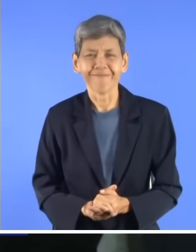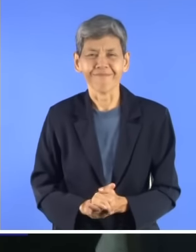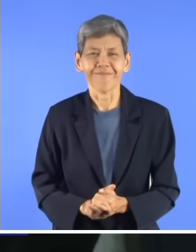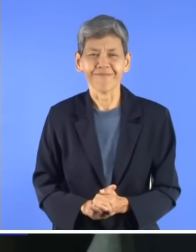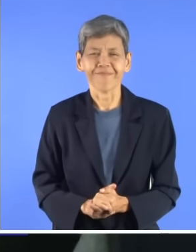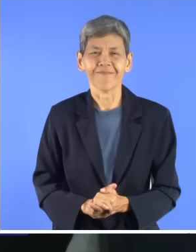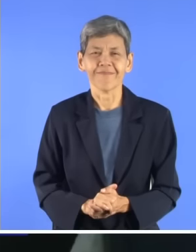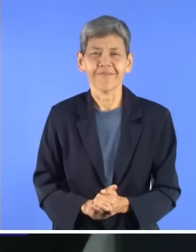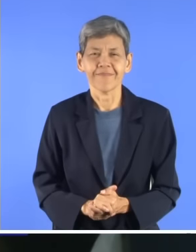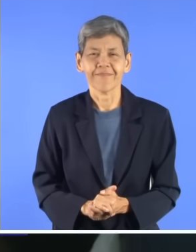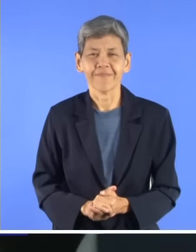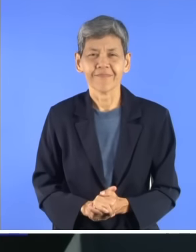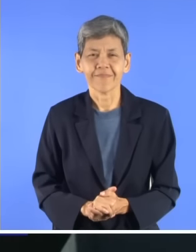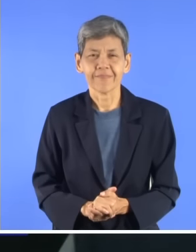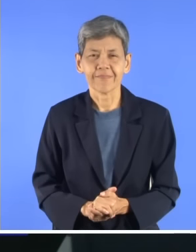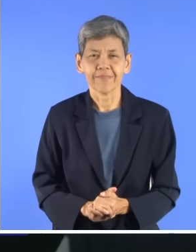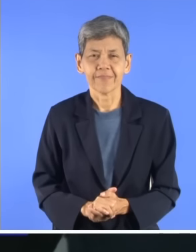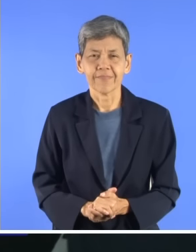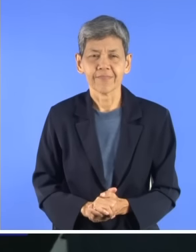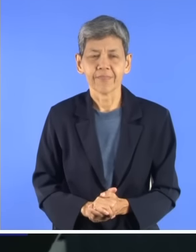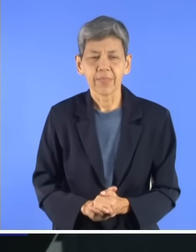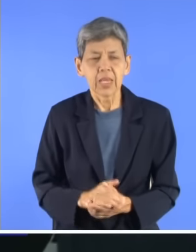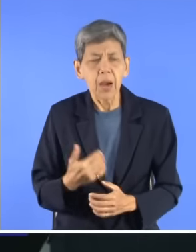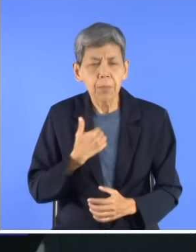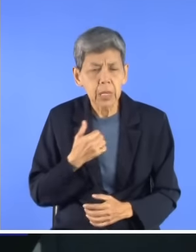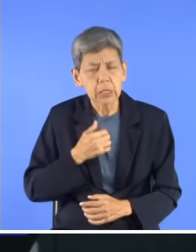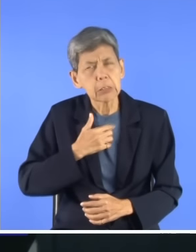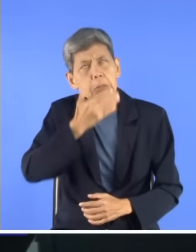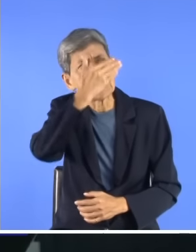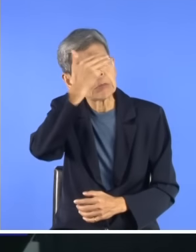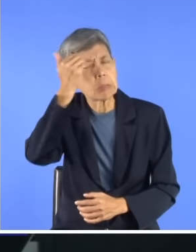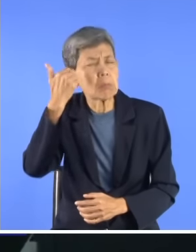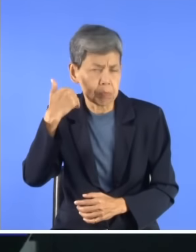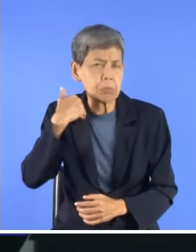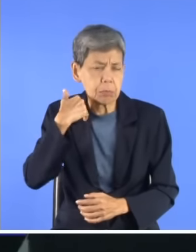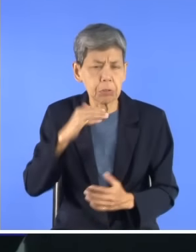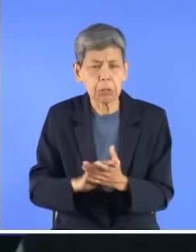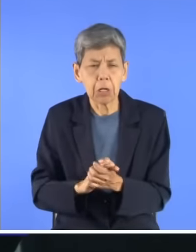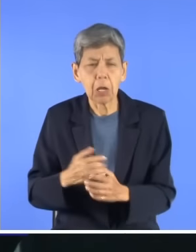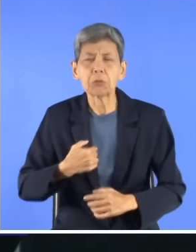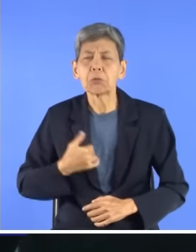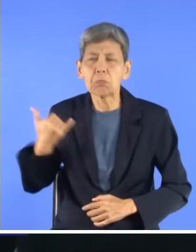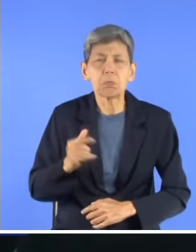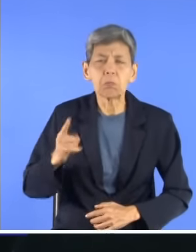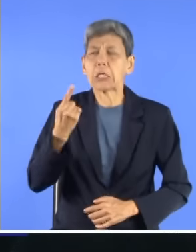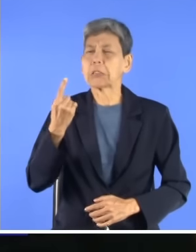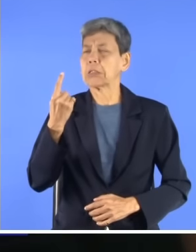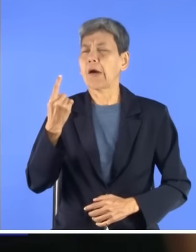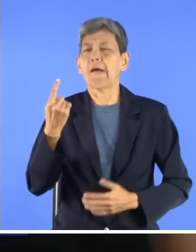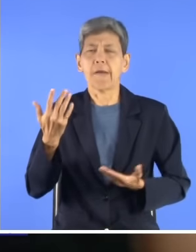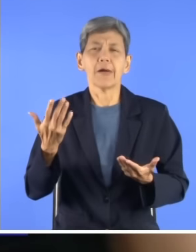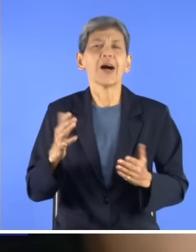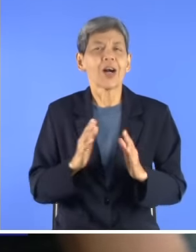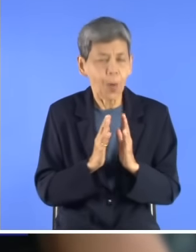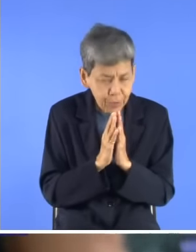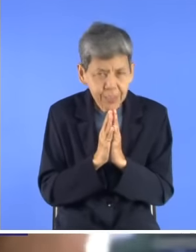ขาอยู่บางทีจำมาได้เพราะว่าเป็นคนใหม่ขอบคุณนะ